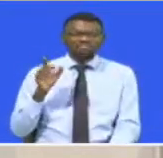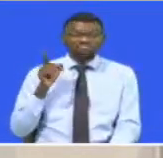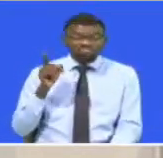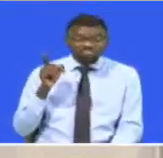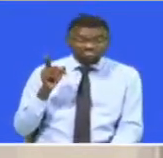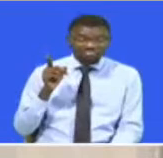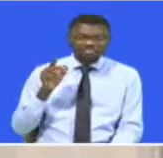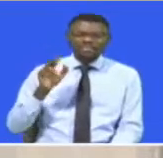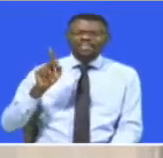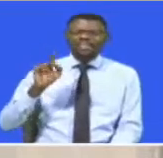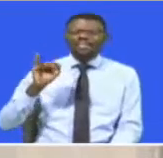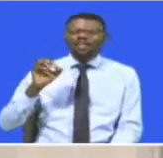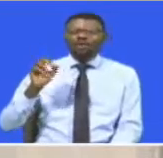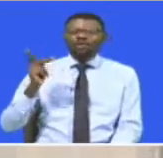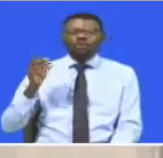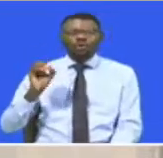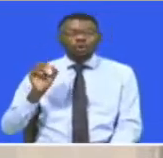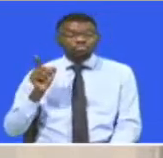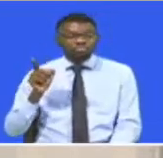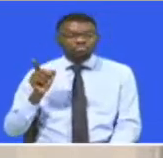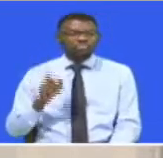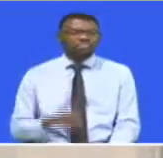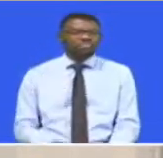Mbuvi Kioko.